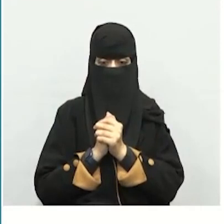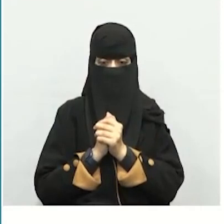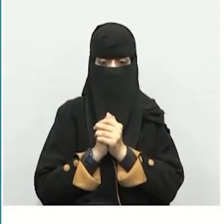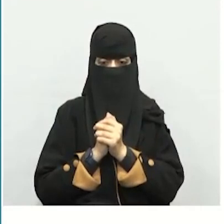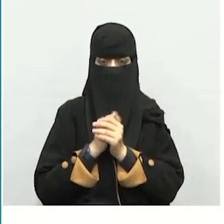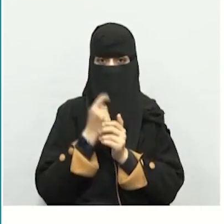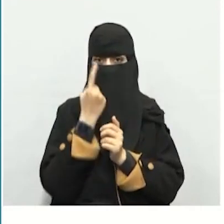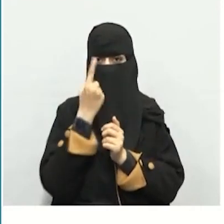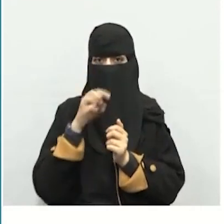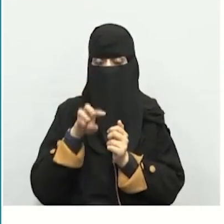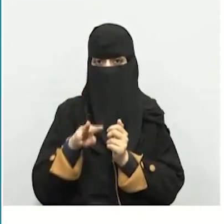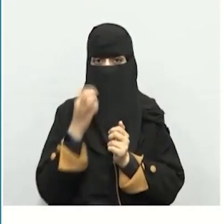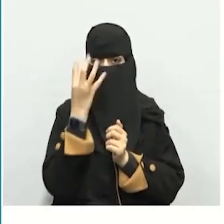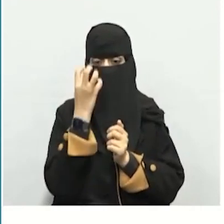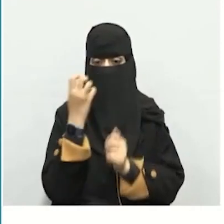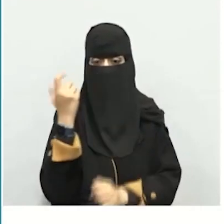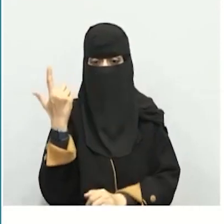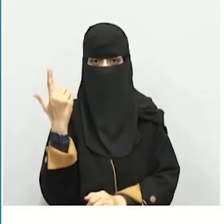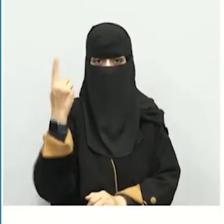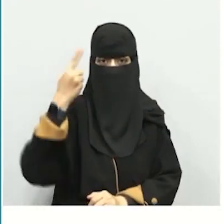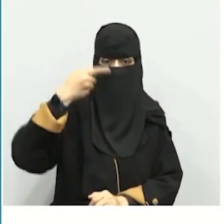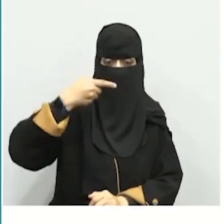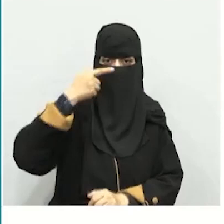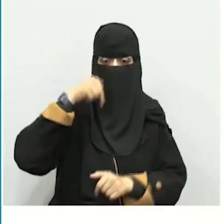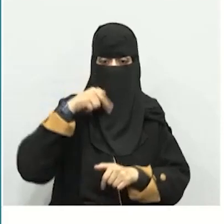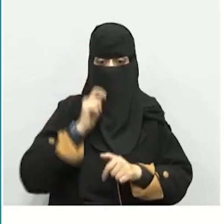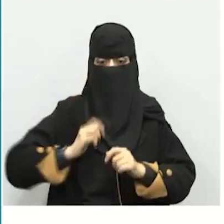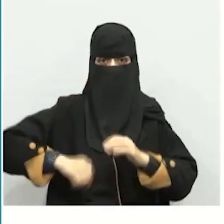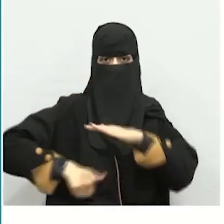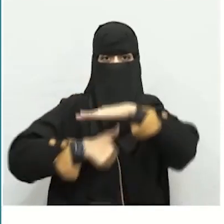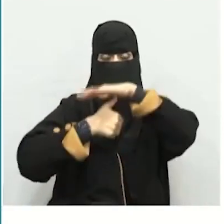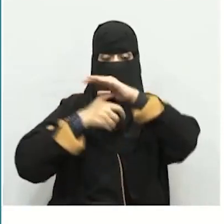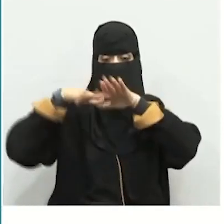عام 1417 رئاسة مجلس إدارة دارة الملك عبد العزيز.